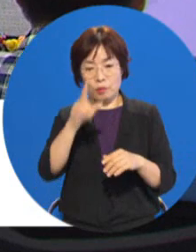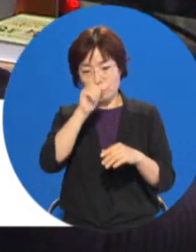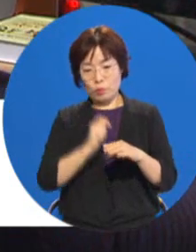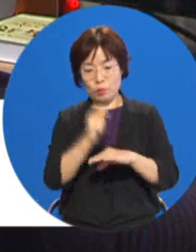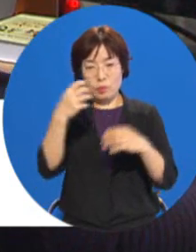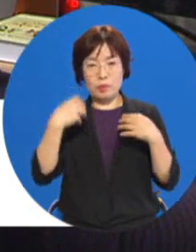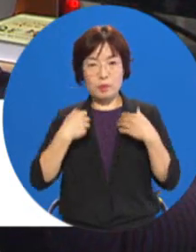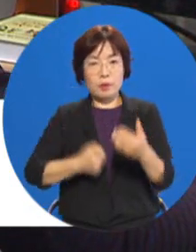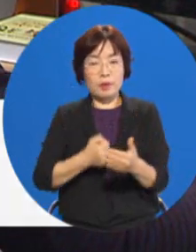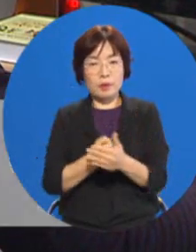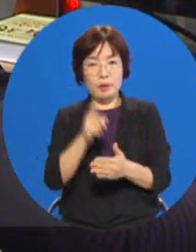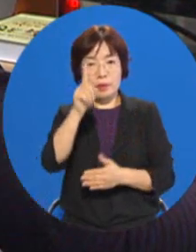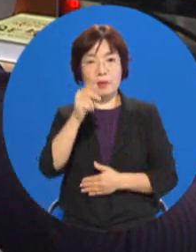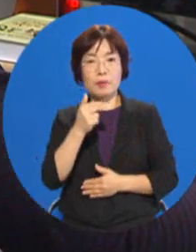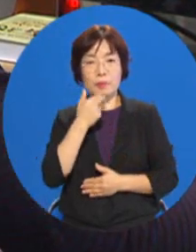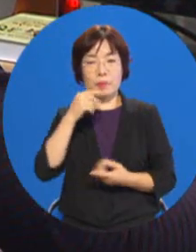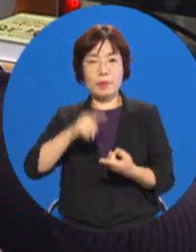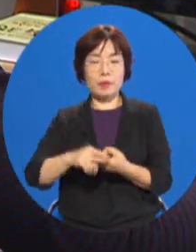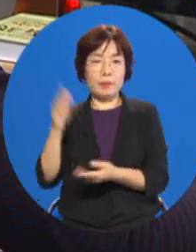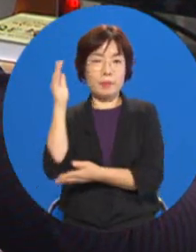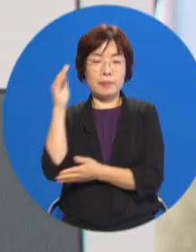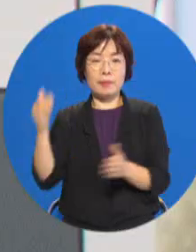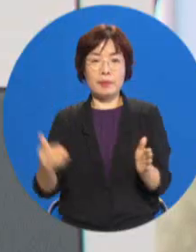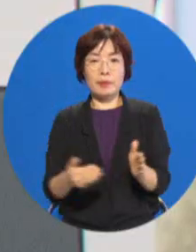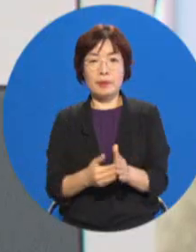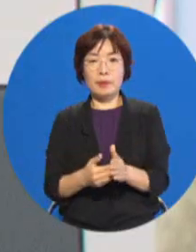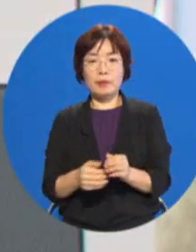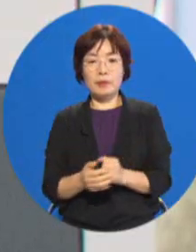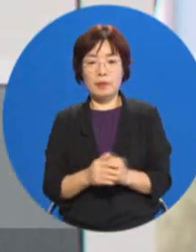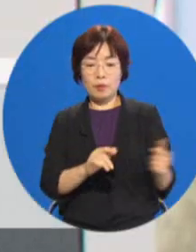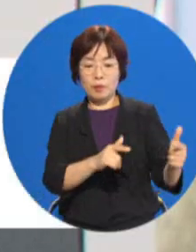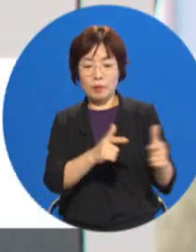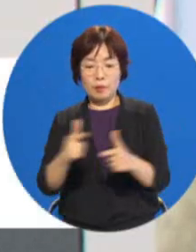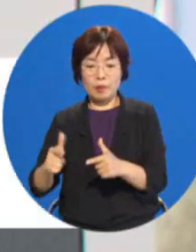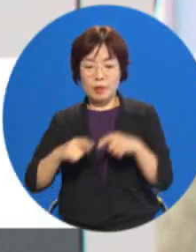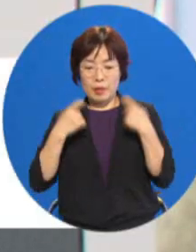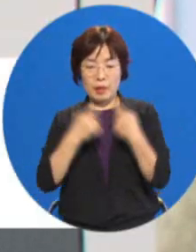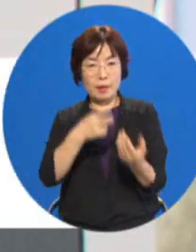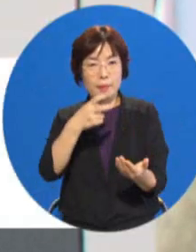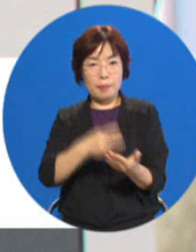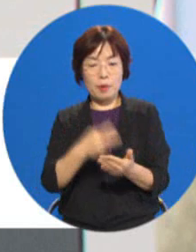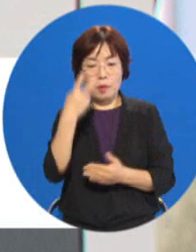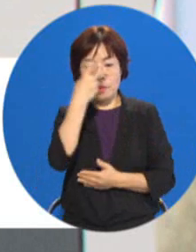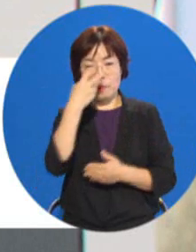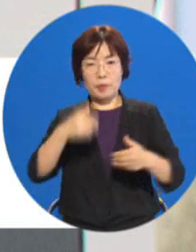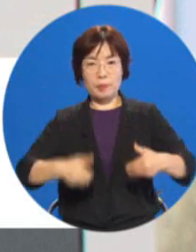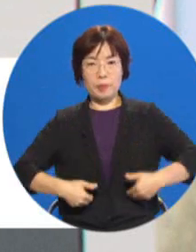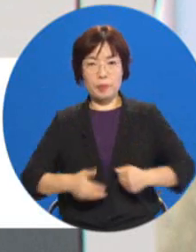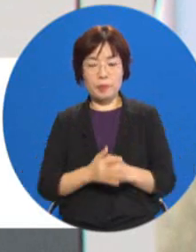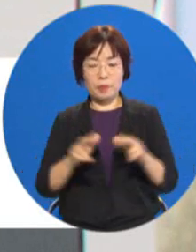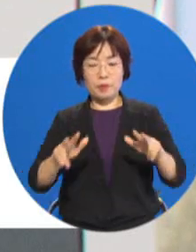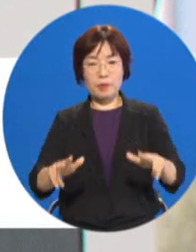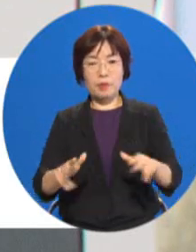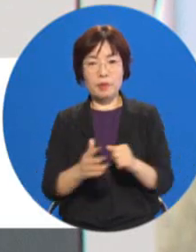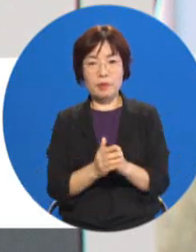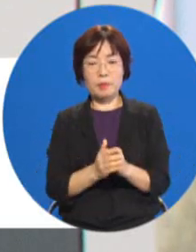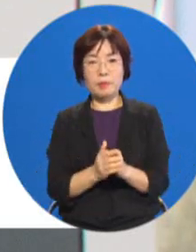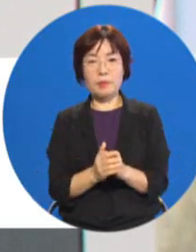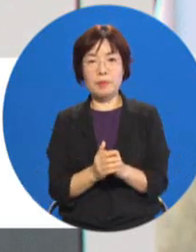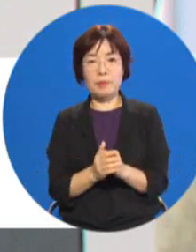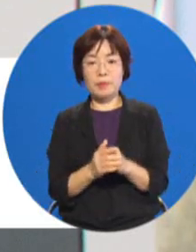결정한 사항은 아무것도 없다고 밝혔습니다. 여러 가지 개별법 검토가 이루어져야 합니다. 현재